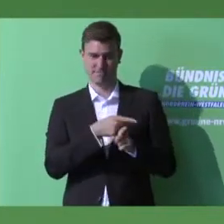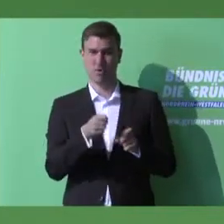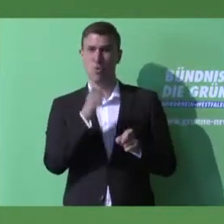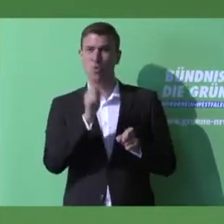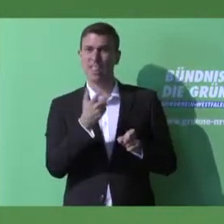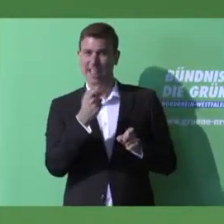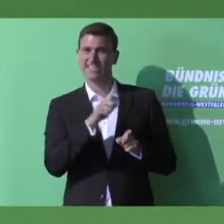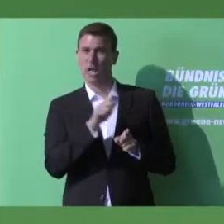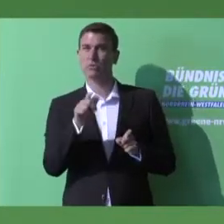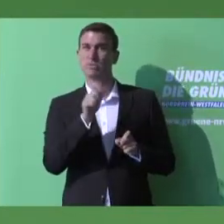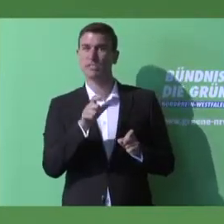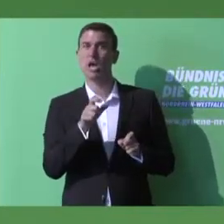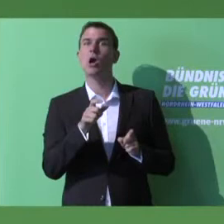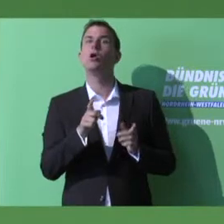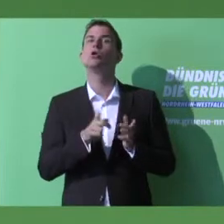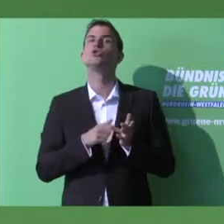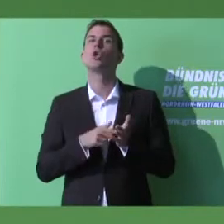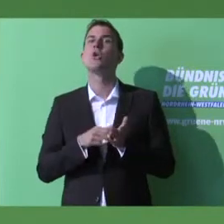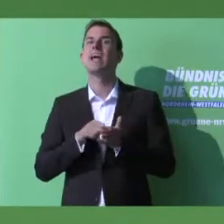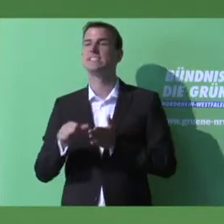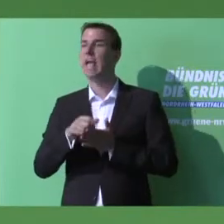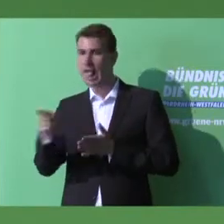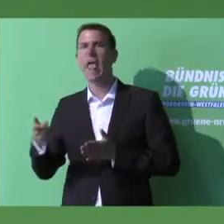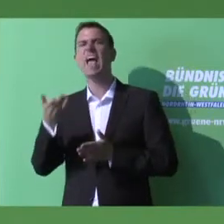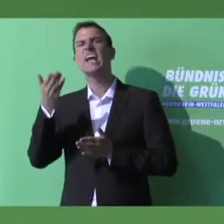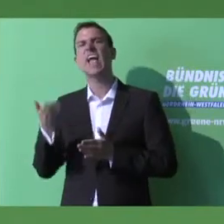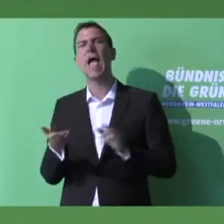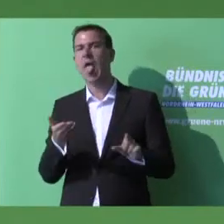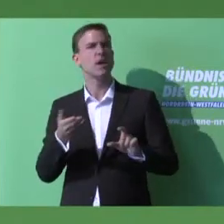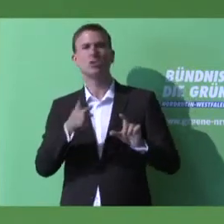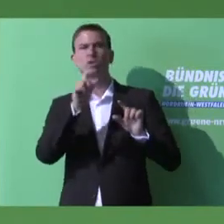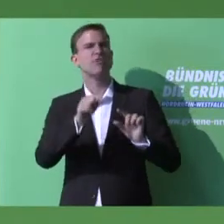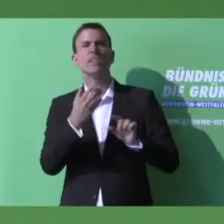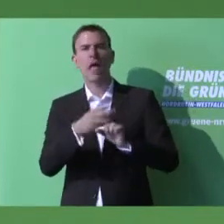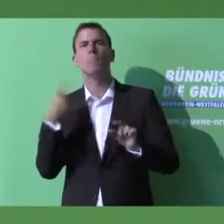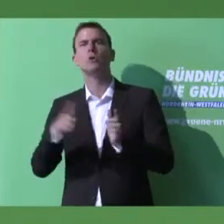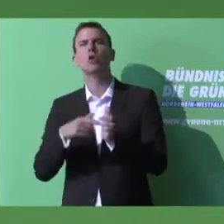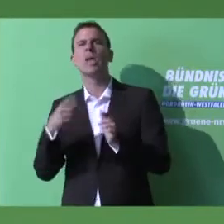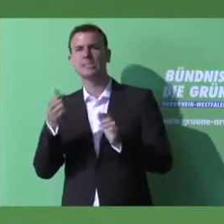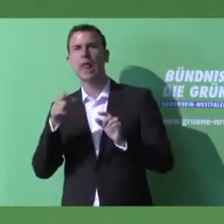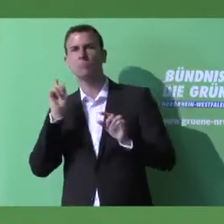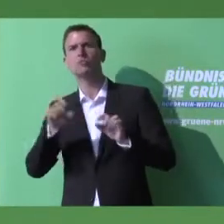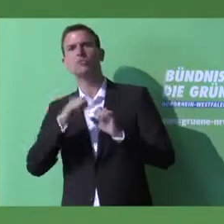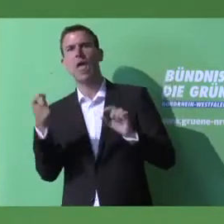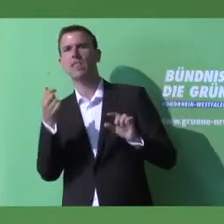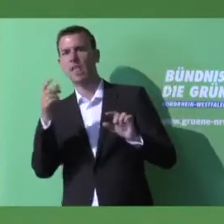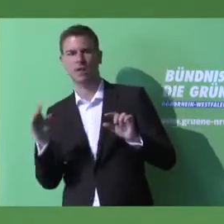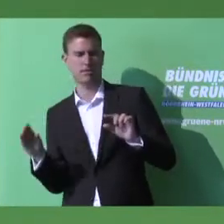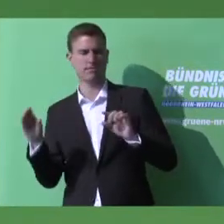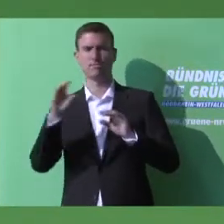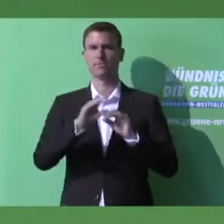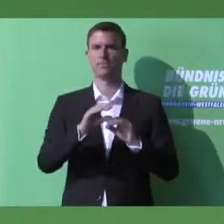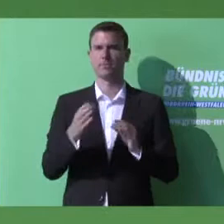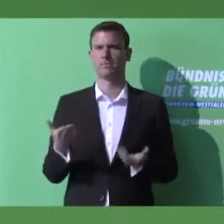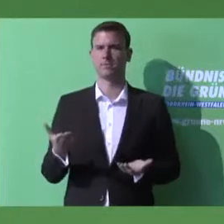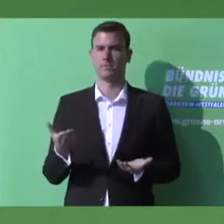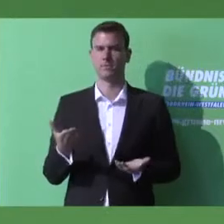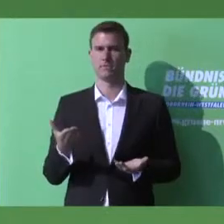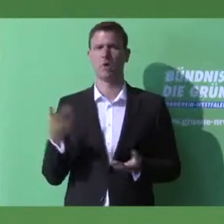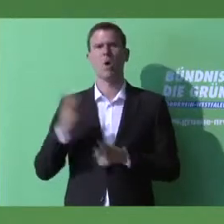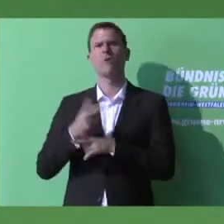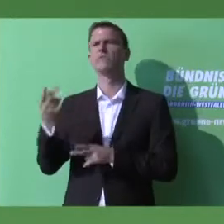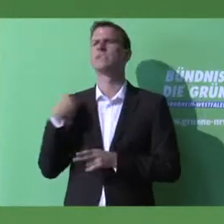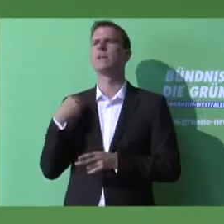deren Gehalt vom Steuerzahler aufgestockt wird. Man sagt uns ja immer, wegen